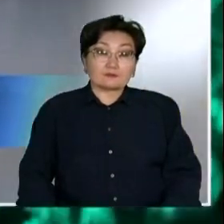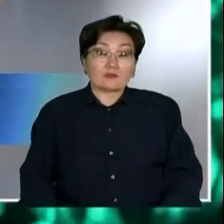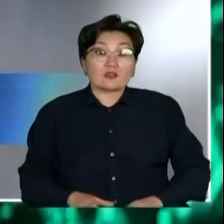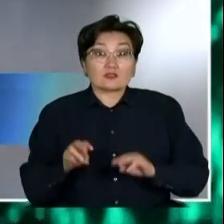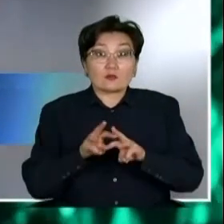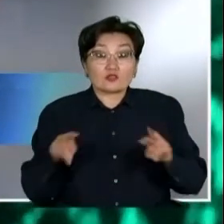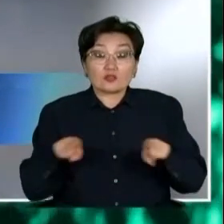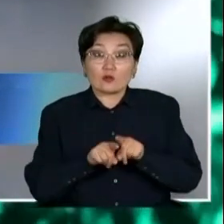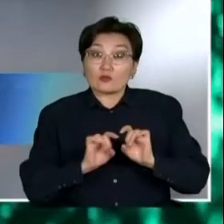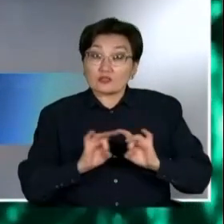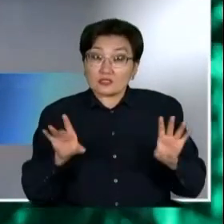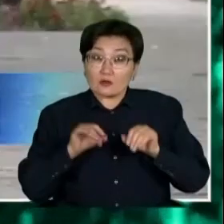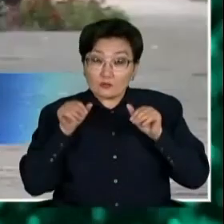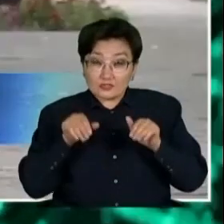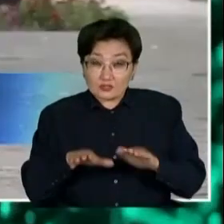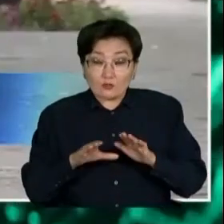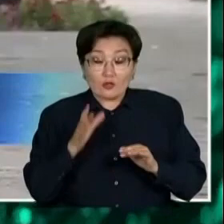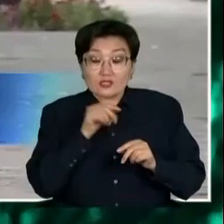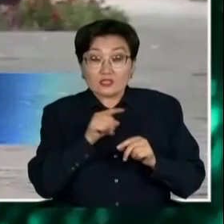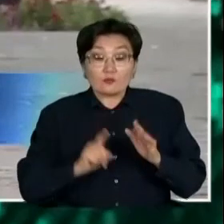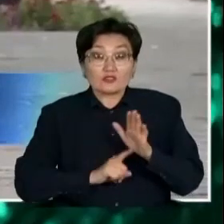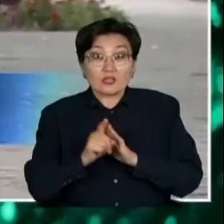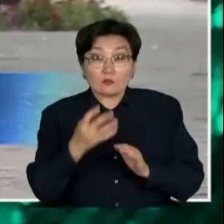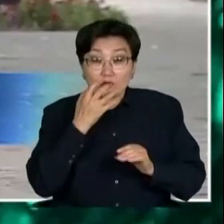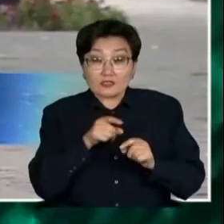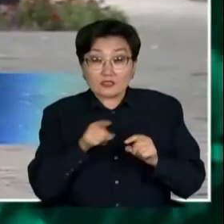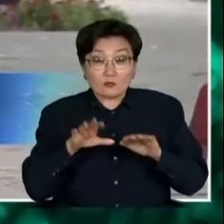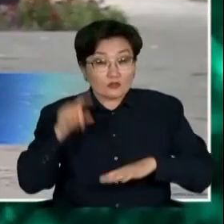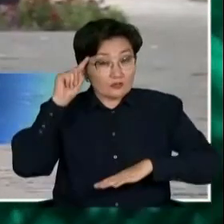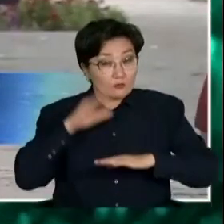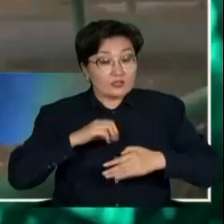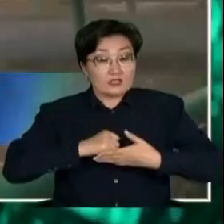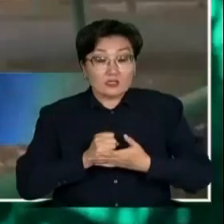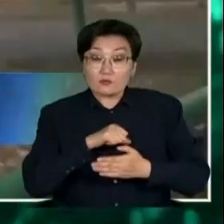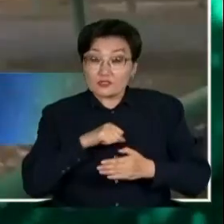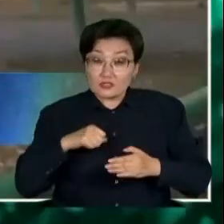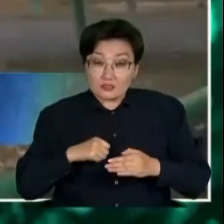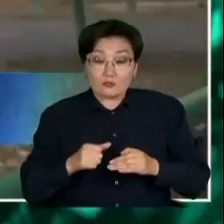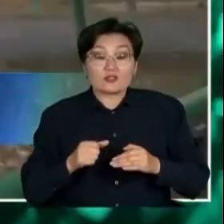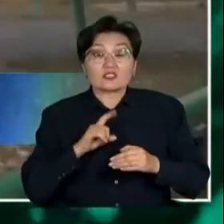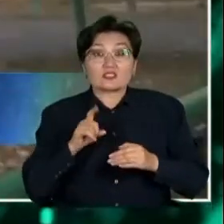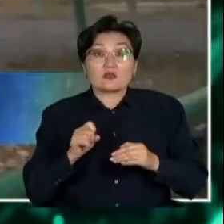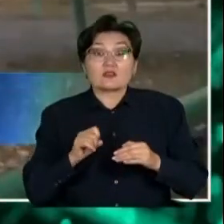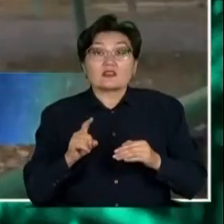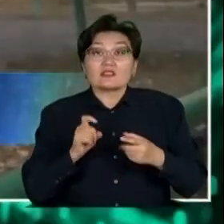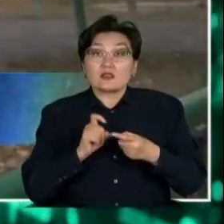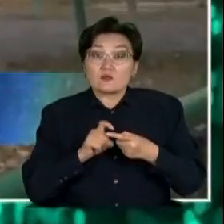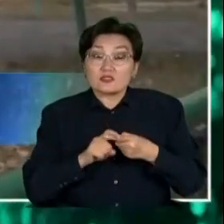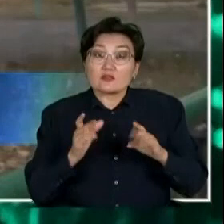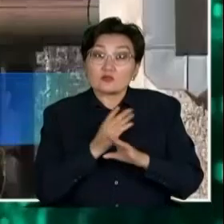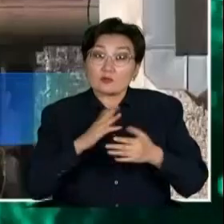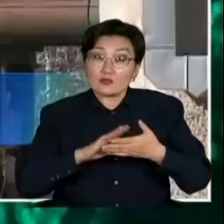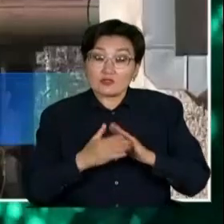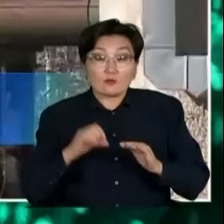Вице-министр также рассказал, что решение о сроках начала отопления местные акиматы принимают самостоятельно, исходя из погодных условий. К